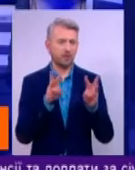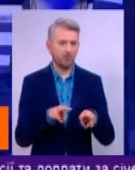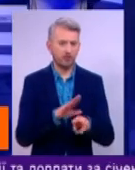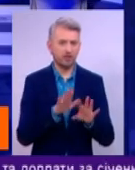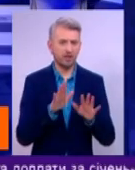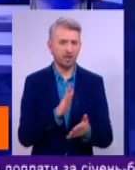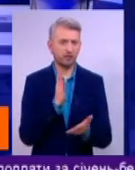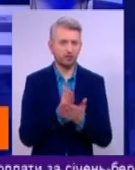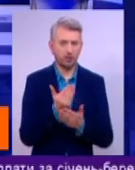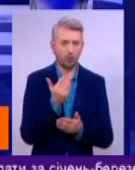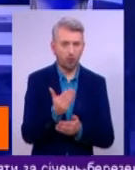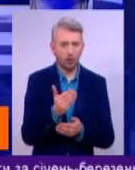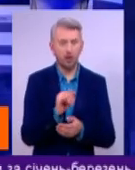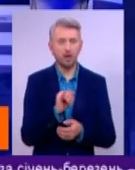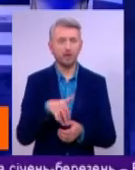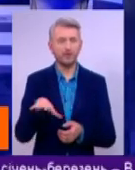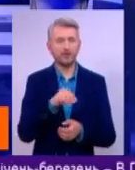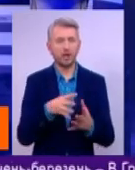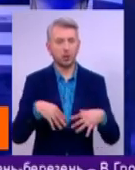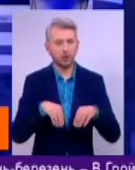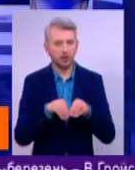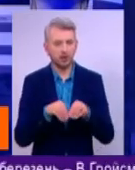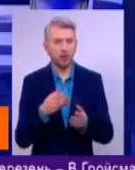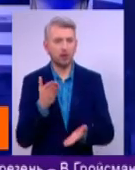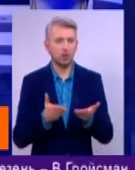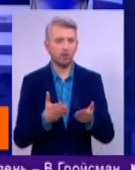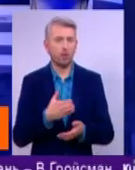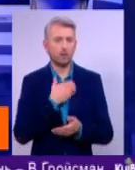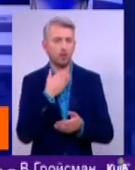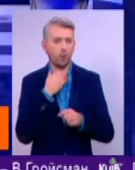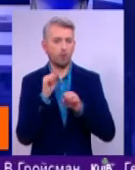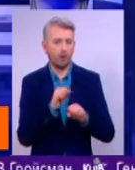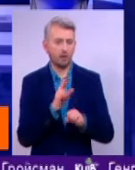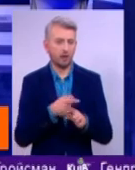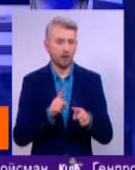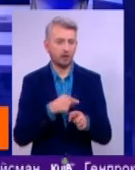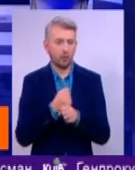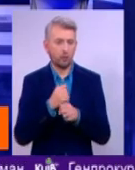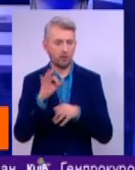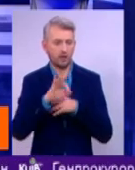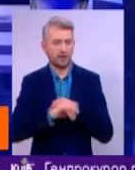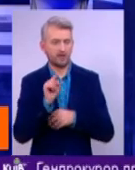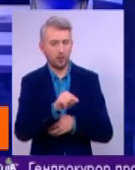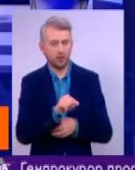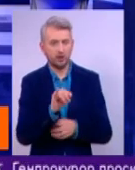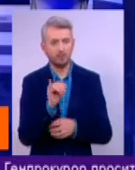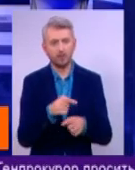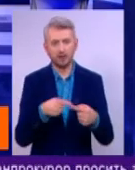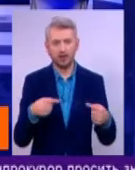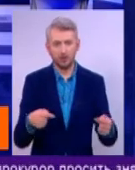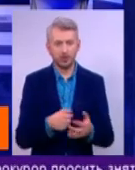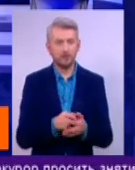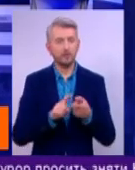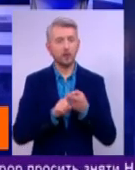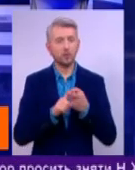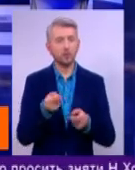тільки безпосередньо його, але всієї родині, можливо, страхування, як це робиться на Заході і таке інше. В зв'язку